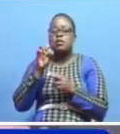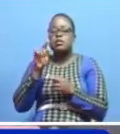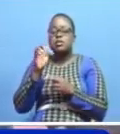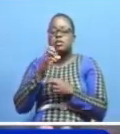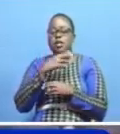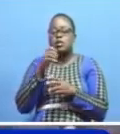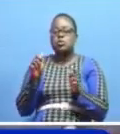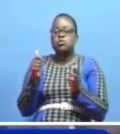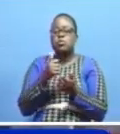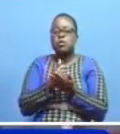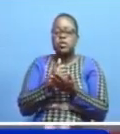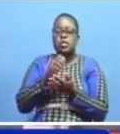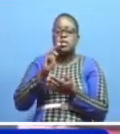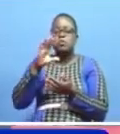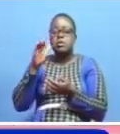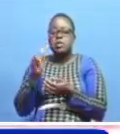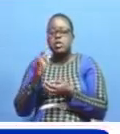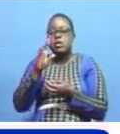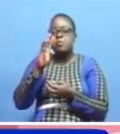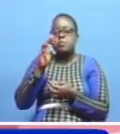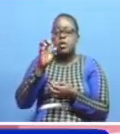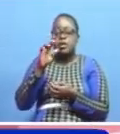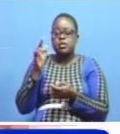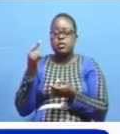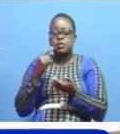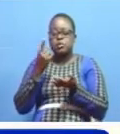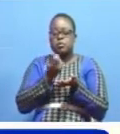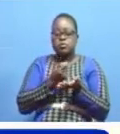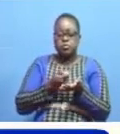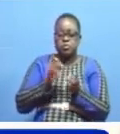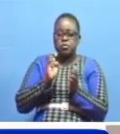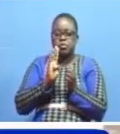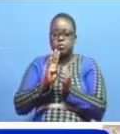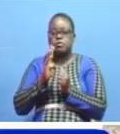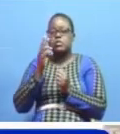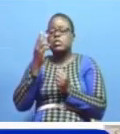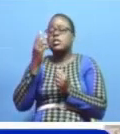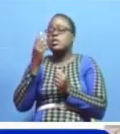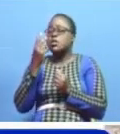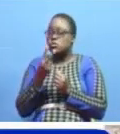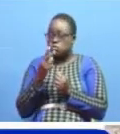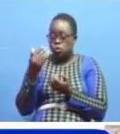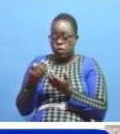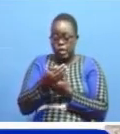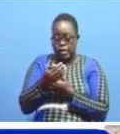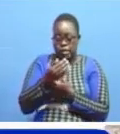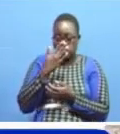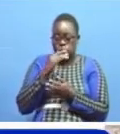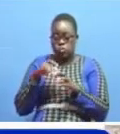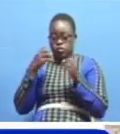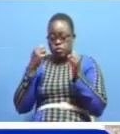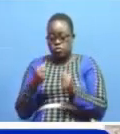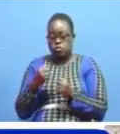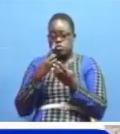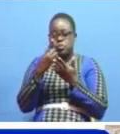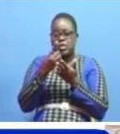mwalote Mary Ndumbu. Mutalatala uza kiso mbungeni itina wasaimi ongwene na ilikuwasa nyokuma kuya amemba mabunge ii na wakana kuunenge vinya wa kunena